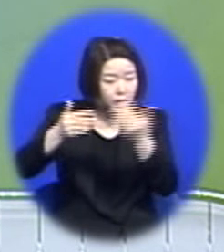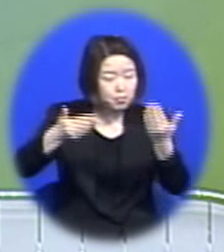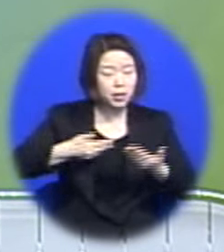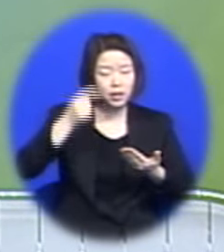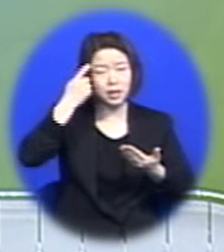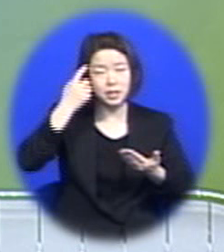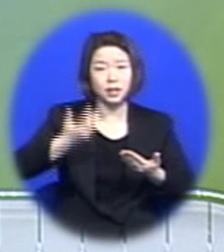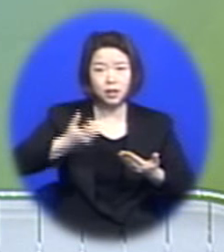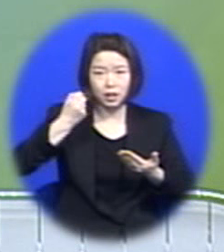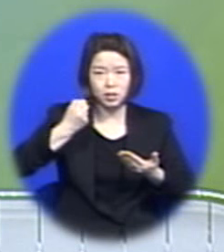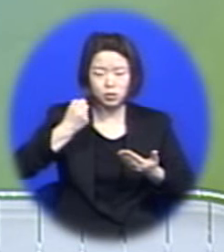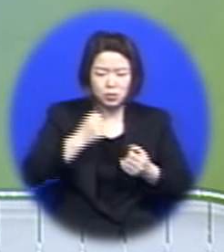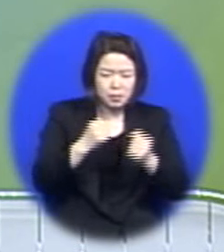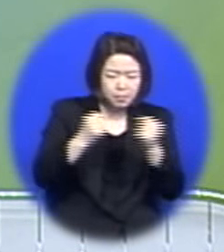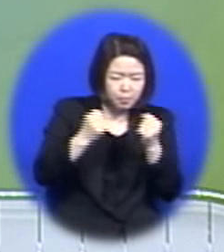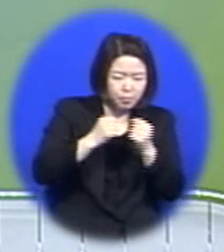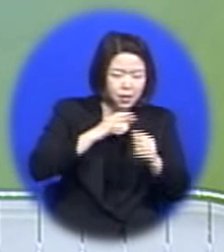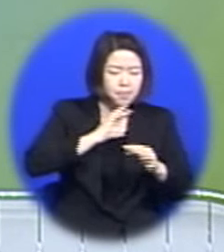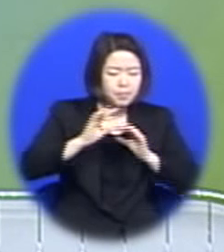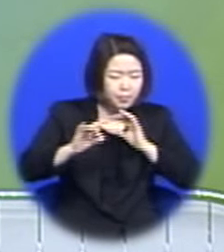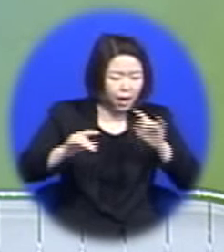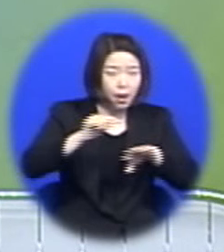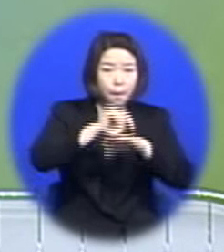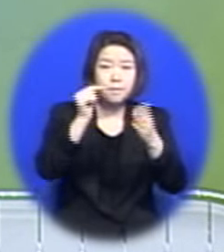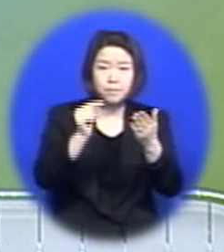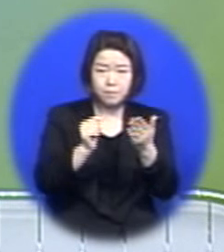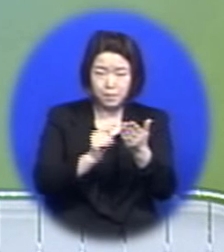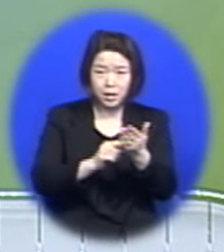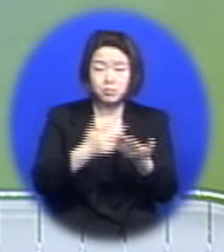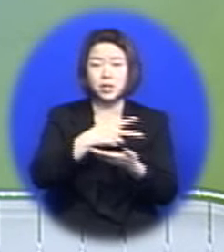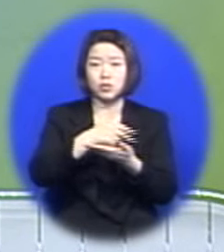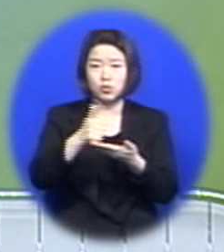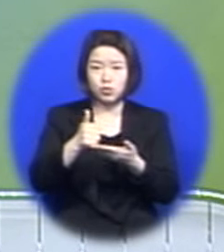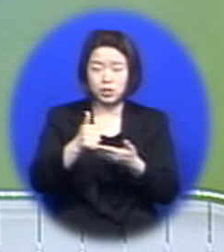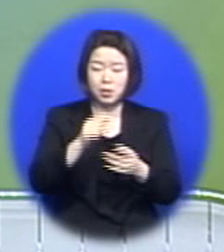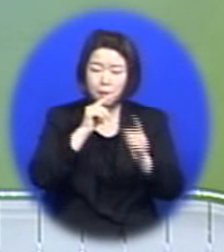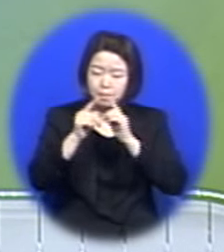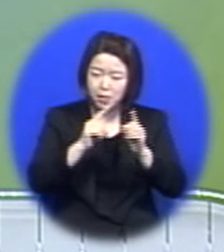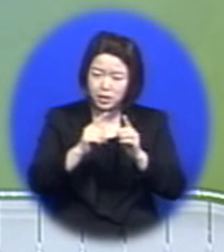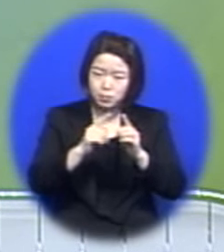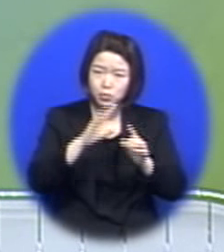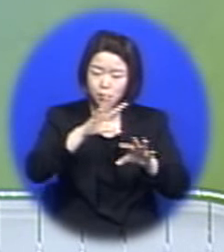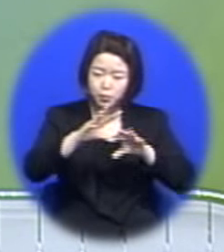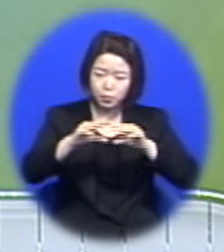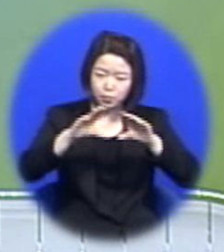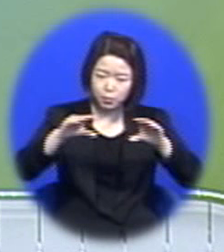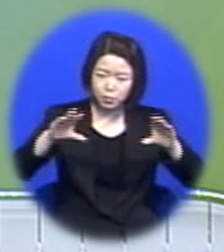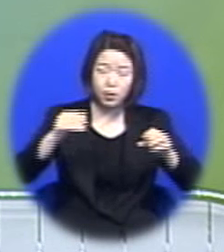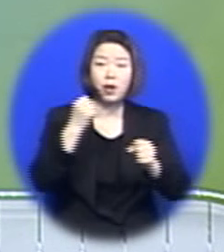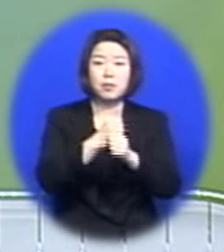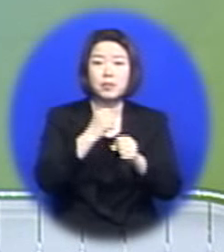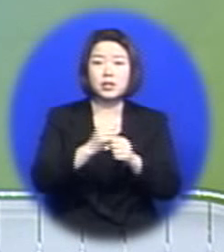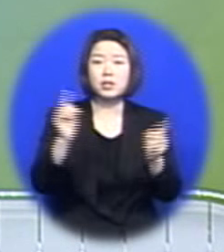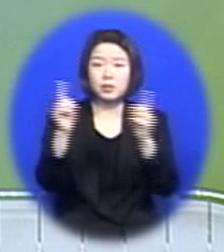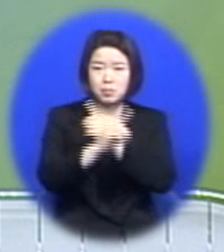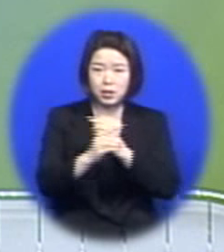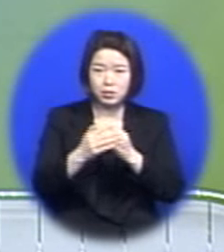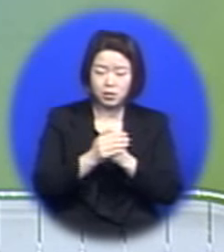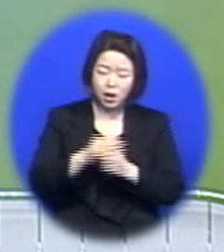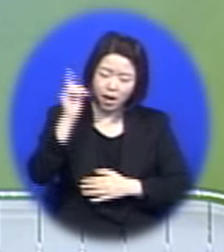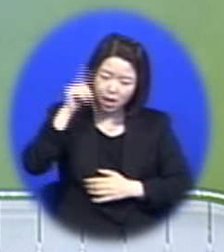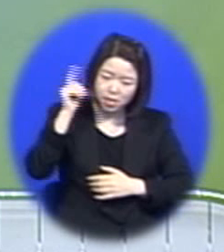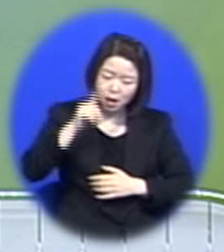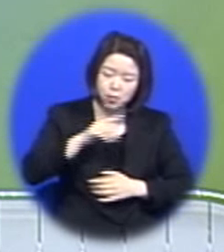생각해서 냉랭하고 메말랐던 마음이 주님의 말씀으로 적셔지기 시작했습니다. 날마다